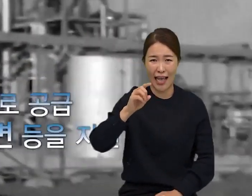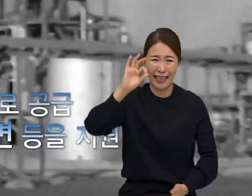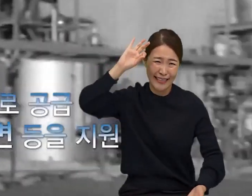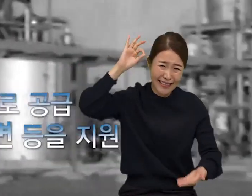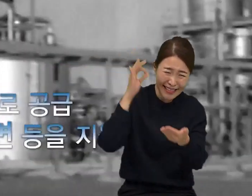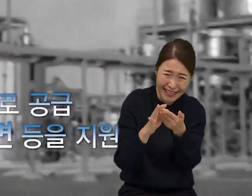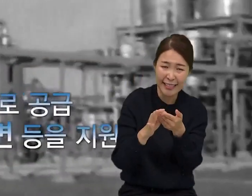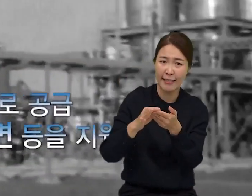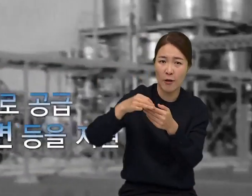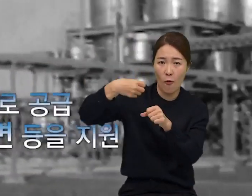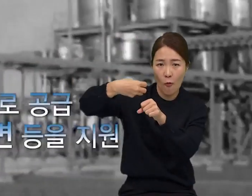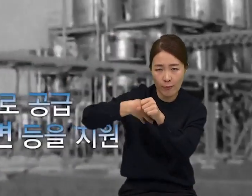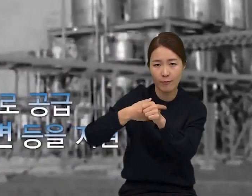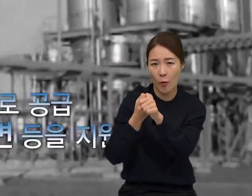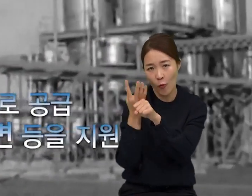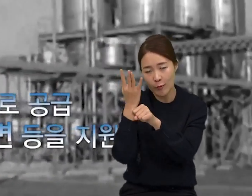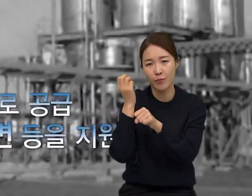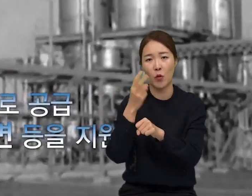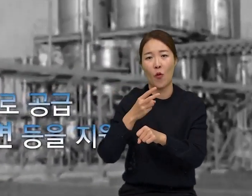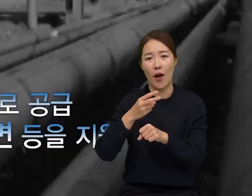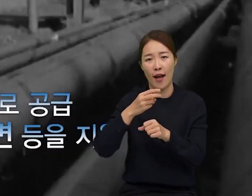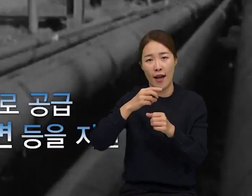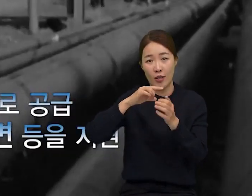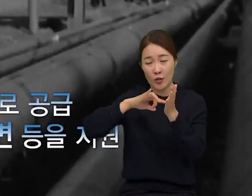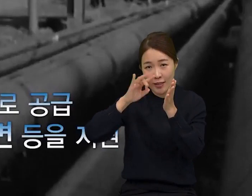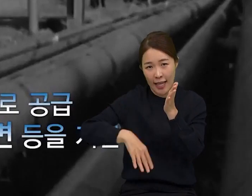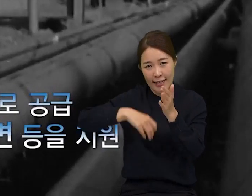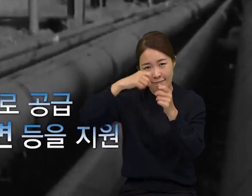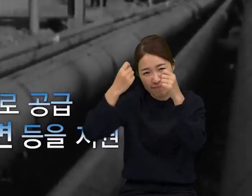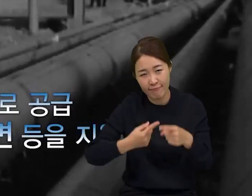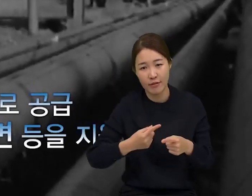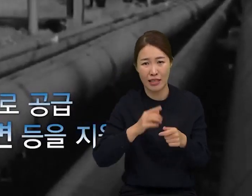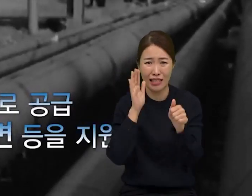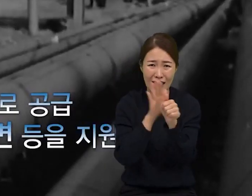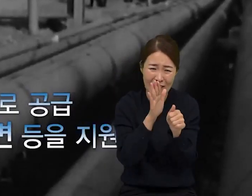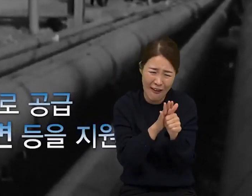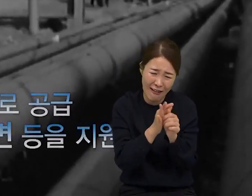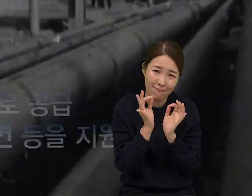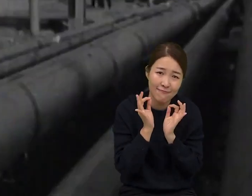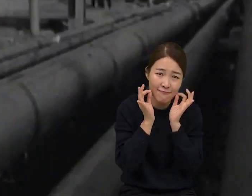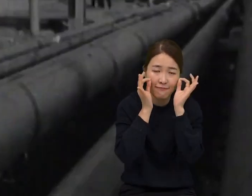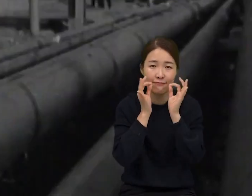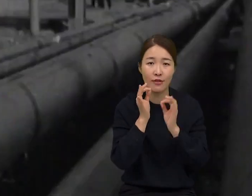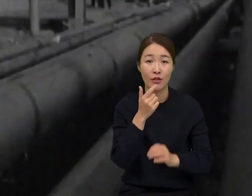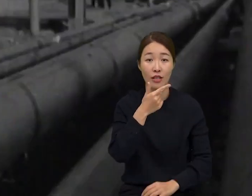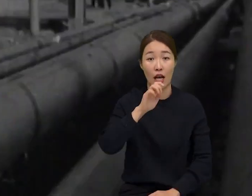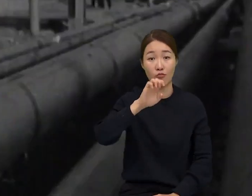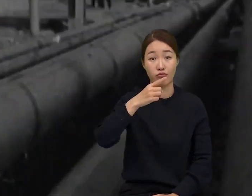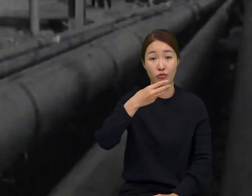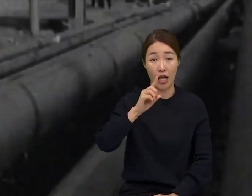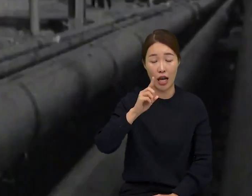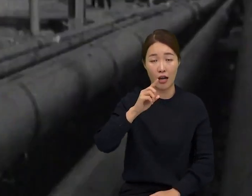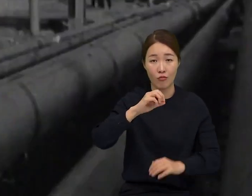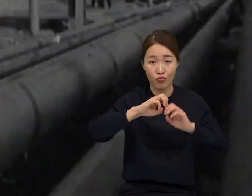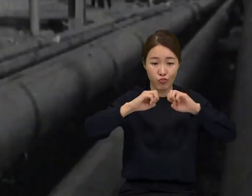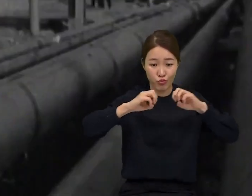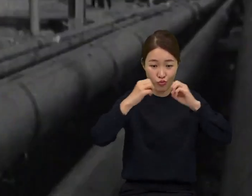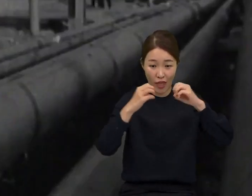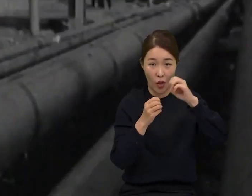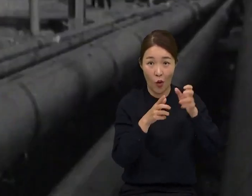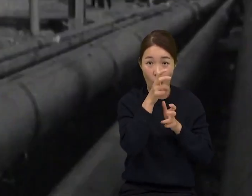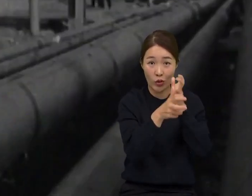이하로 공급한다든가 각종 조세를 감면하는 등 지원을 아끼지 않았다. 그리고 나프타 분해 공장